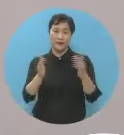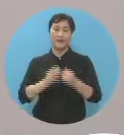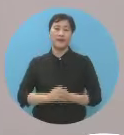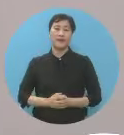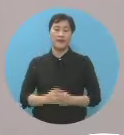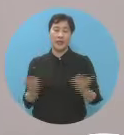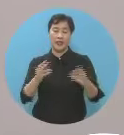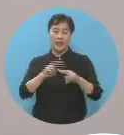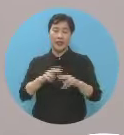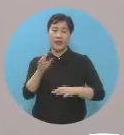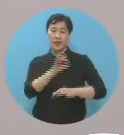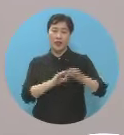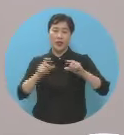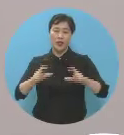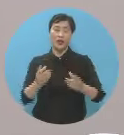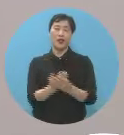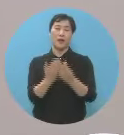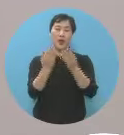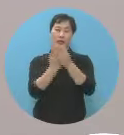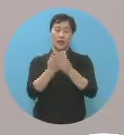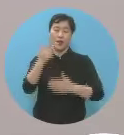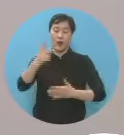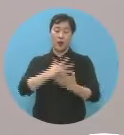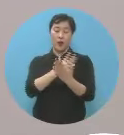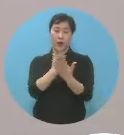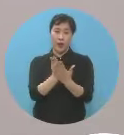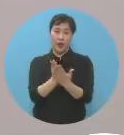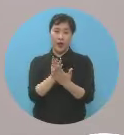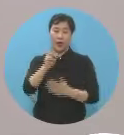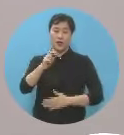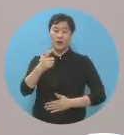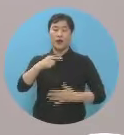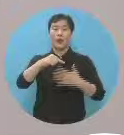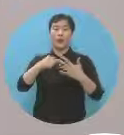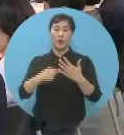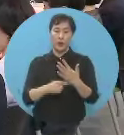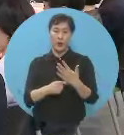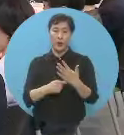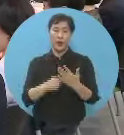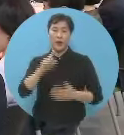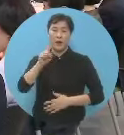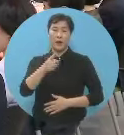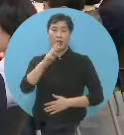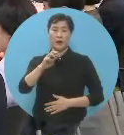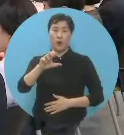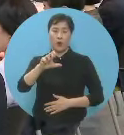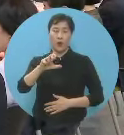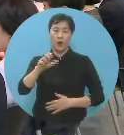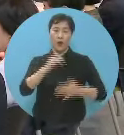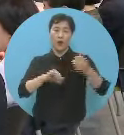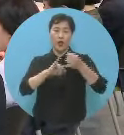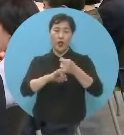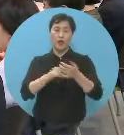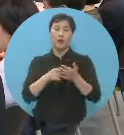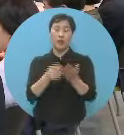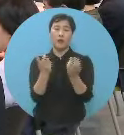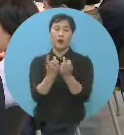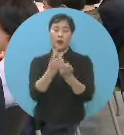경제와 지역개발 등 7개 분야, 26개 과제, 135건의 공약 추진 방안을